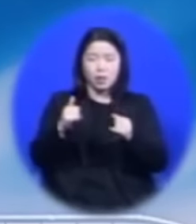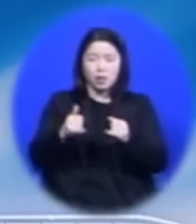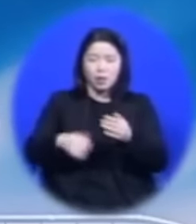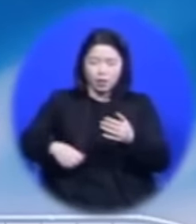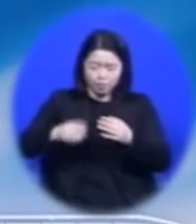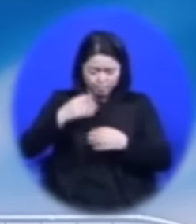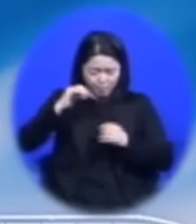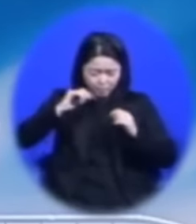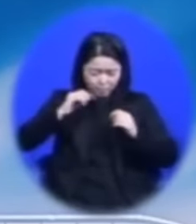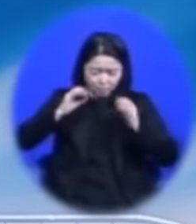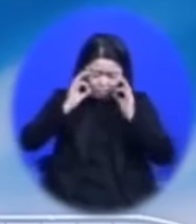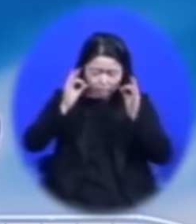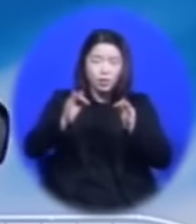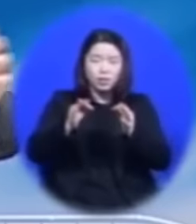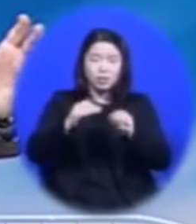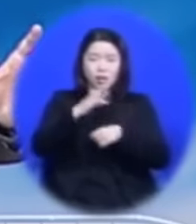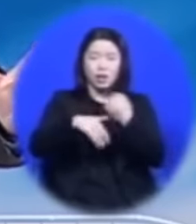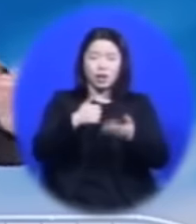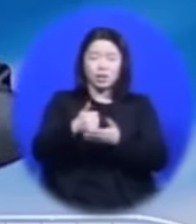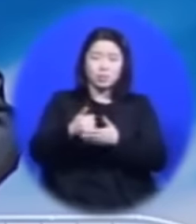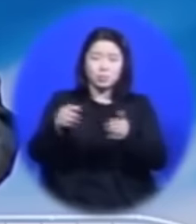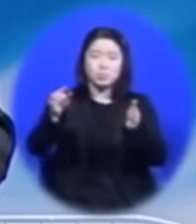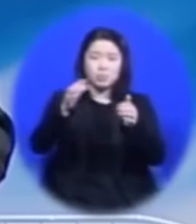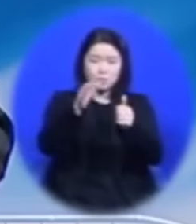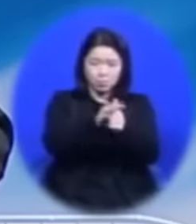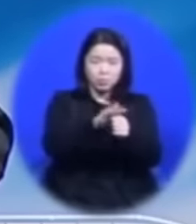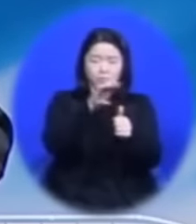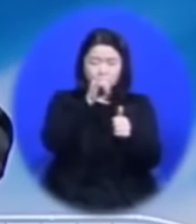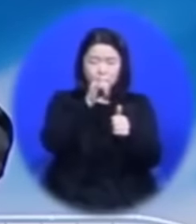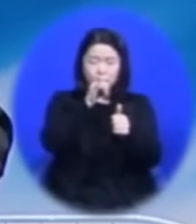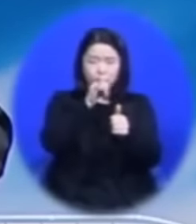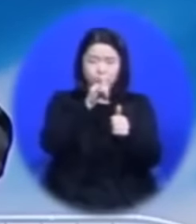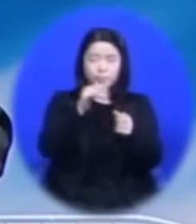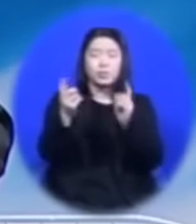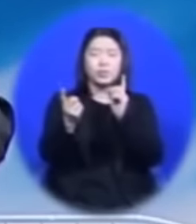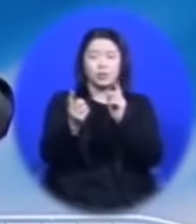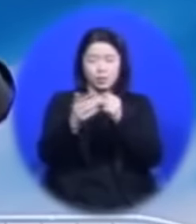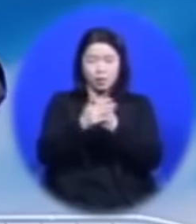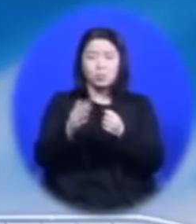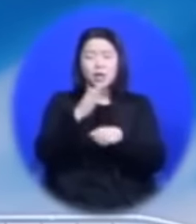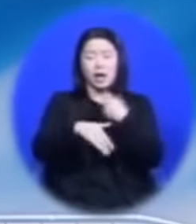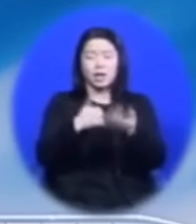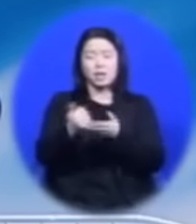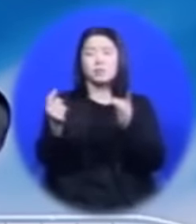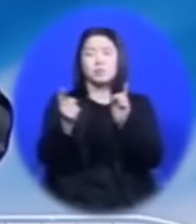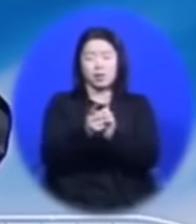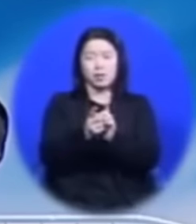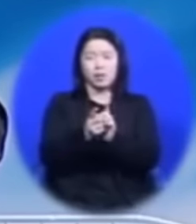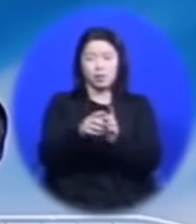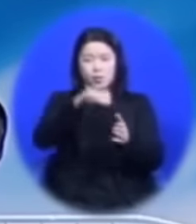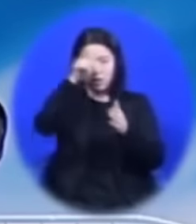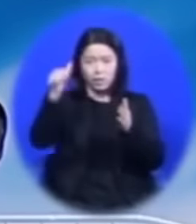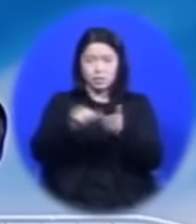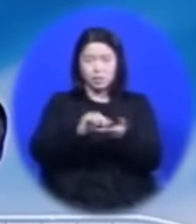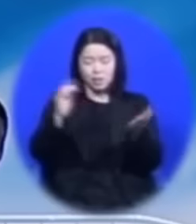매달려요. 그러니 하나님을 만나더라. 그리고 인생이 뒤집어지는 거예요.